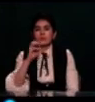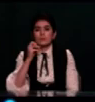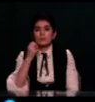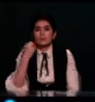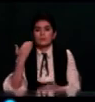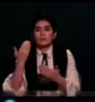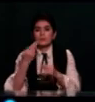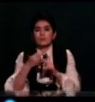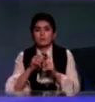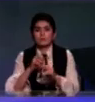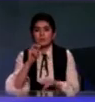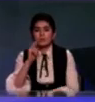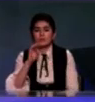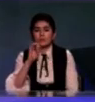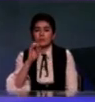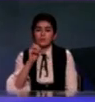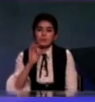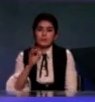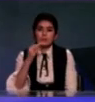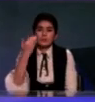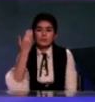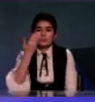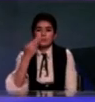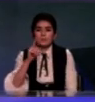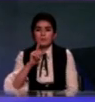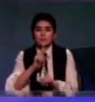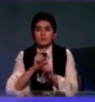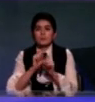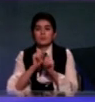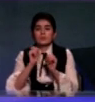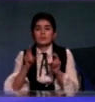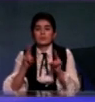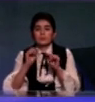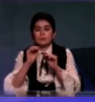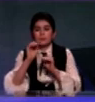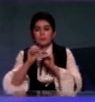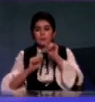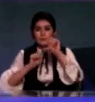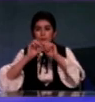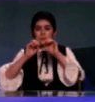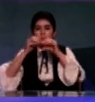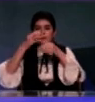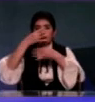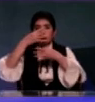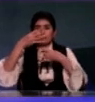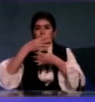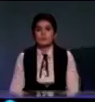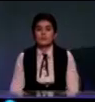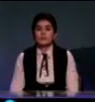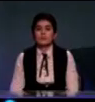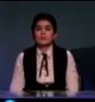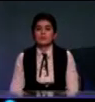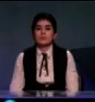между собой перемычки, то есть вид лестницы. Здесь у нас головной нервный узел,